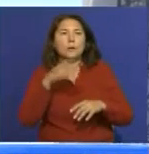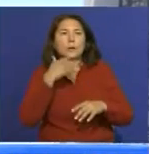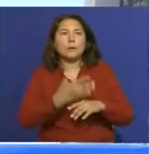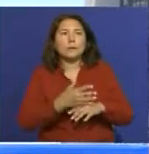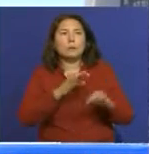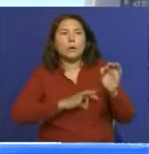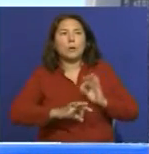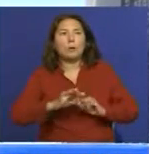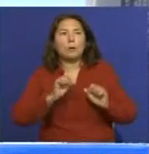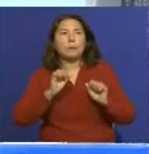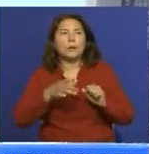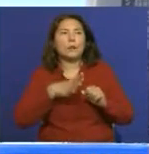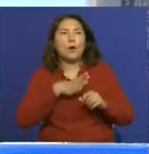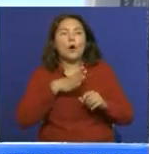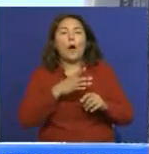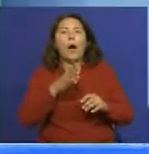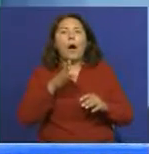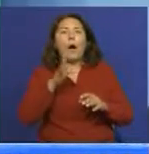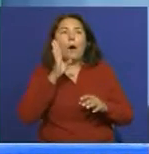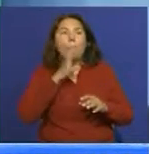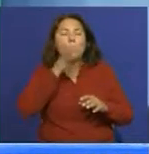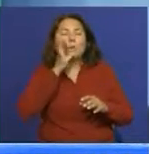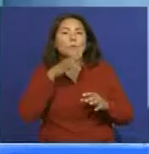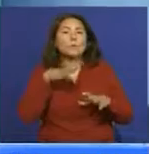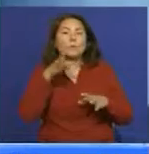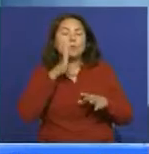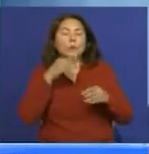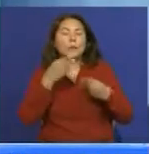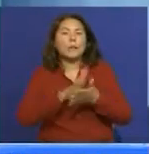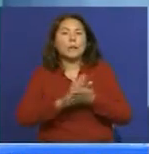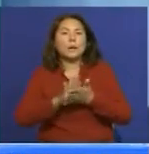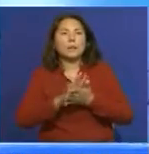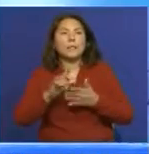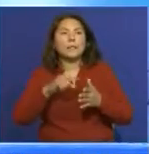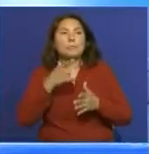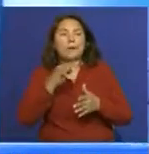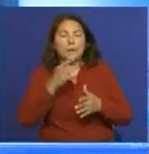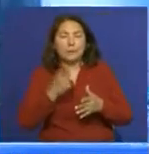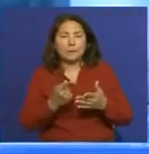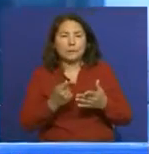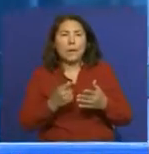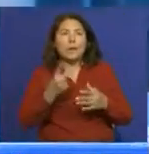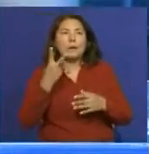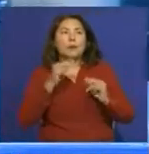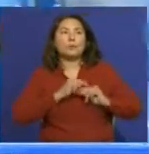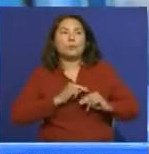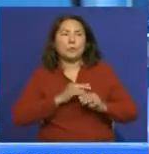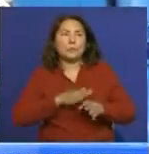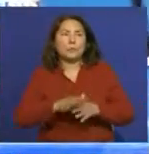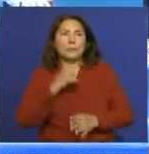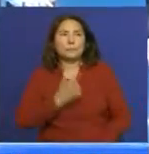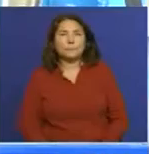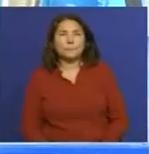қазандықтарды пайдалану арқылы үздіксіз ауыз су беріліп отырады. Су тазартқыш имарат 4 қазандықтан және 2 жұмыс бөлігінен тұрады.